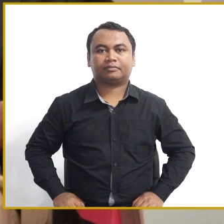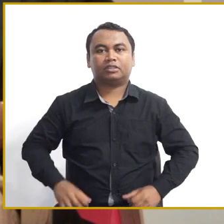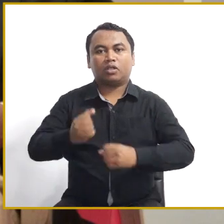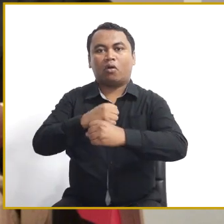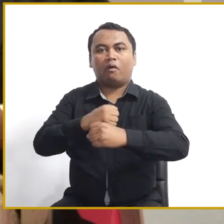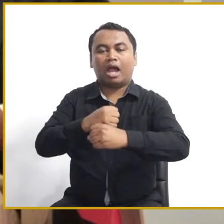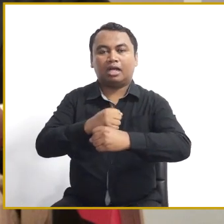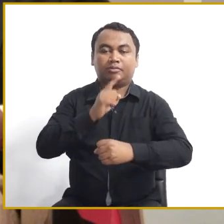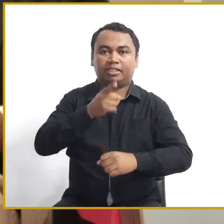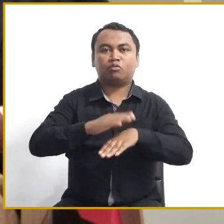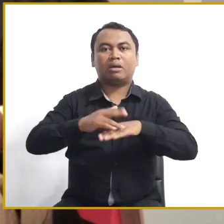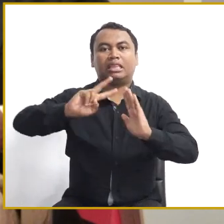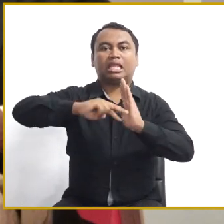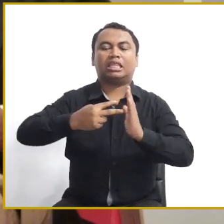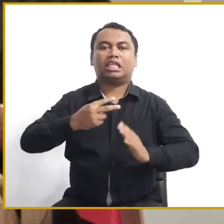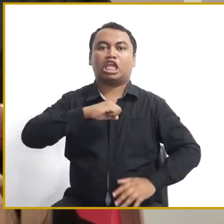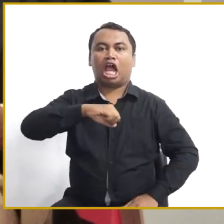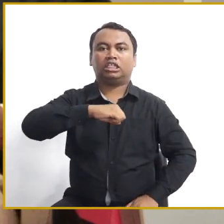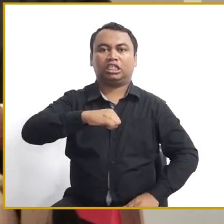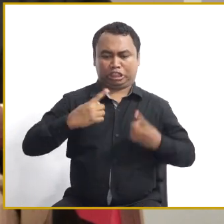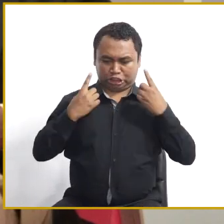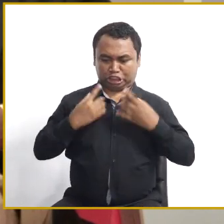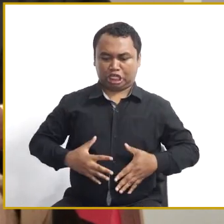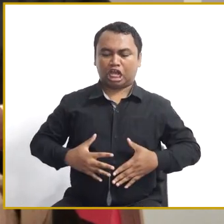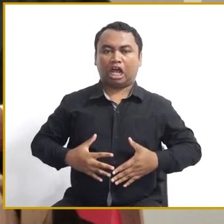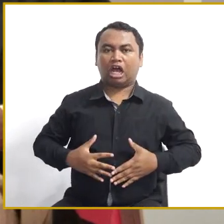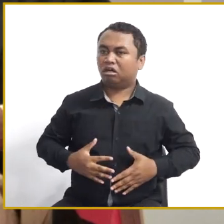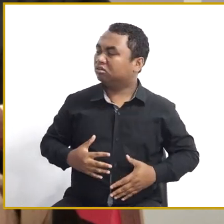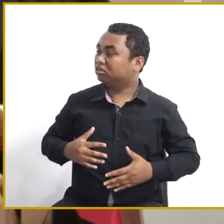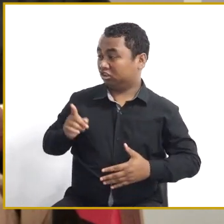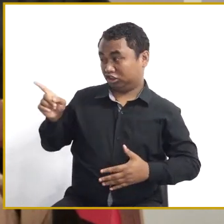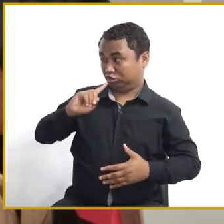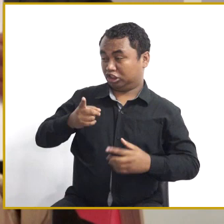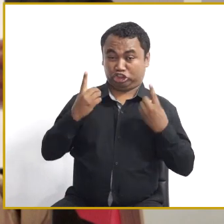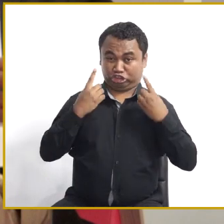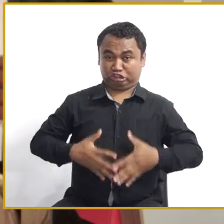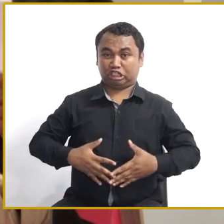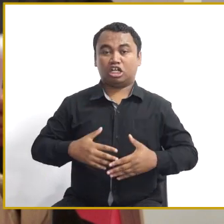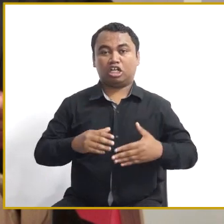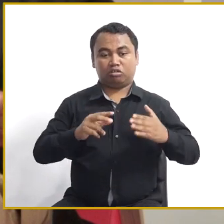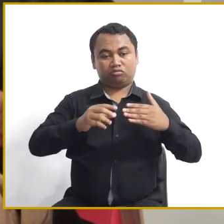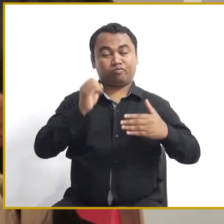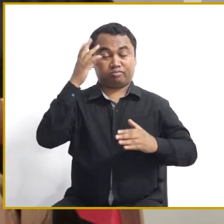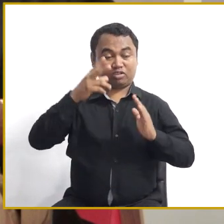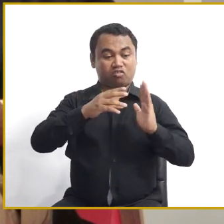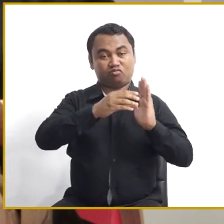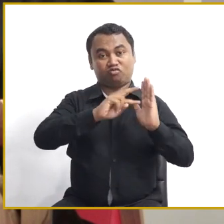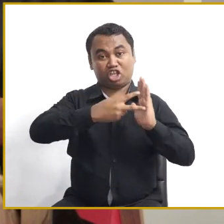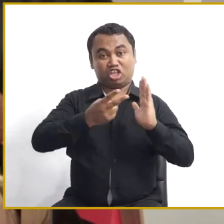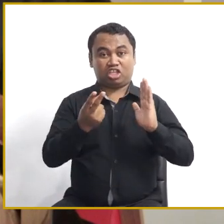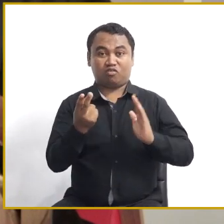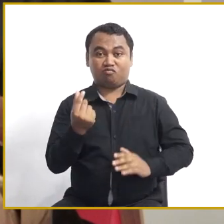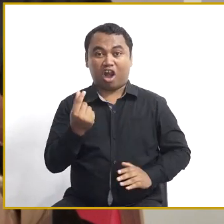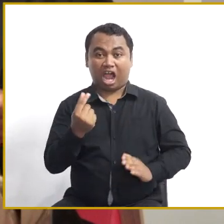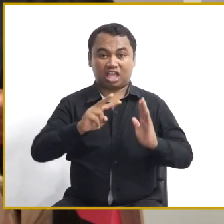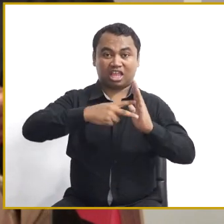hifinansena n'izay projet anao zay? Fa ianao moa namaly hoe arena anatiny avy eto Madagasikara no entina hamatsiana vola an'ireo projet anao ireo, ahoana koa